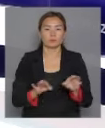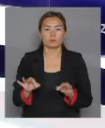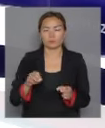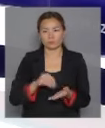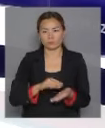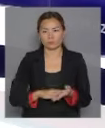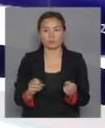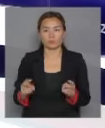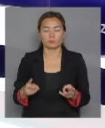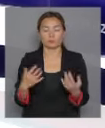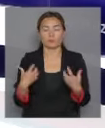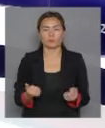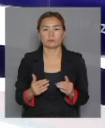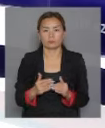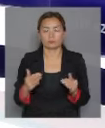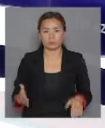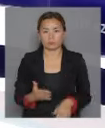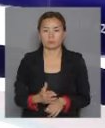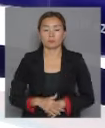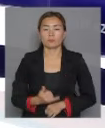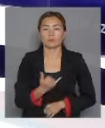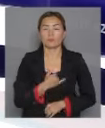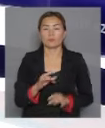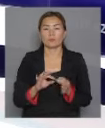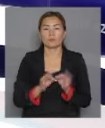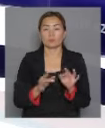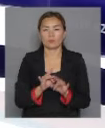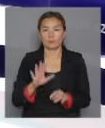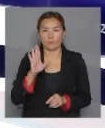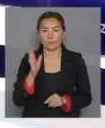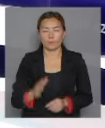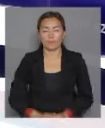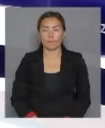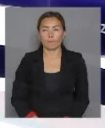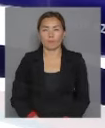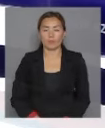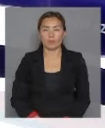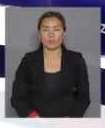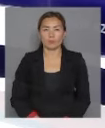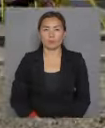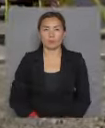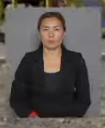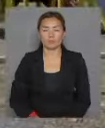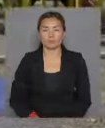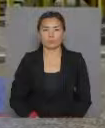представляют угрозу для здоровья детей. Моя коллега Аружан Эркинбек ознакомилась с ситуацией.